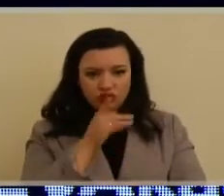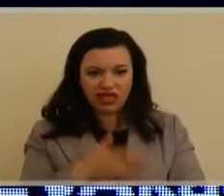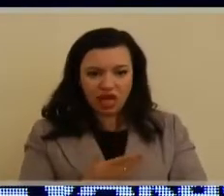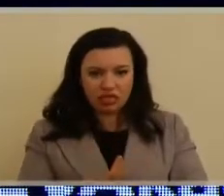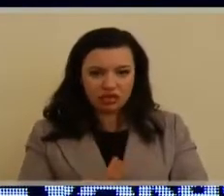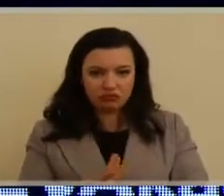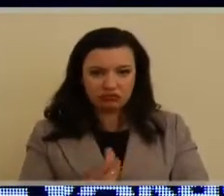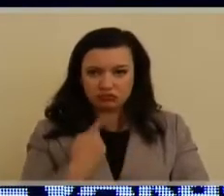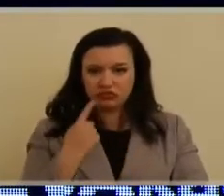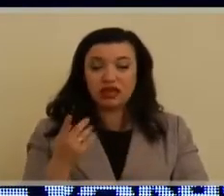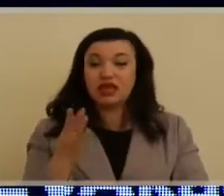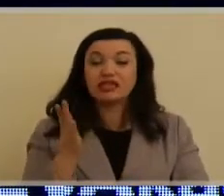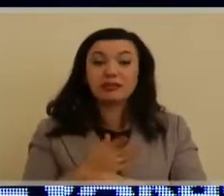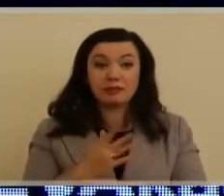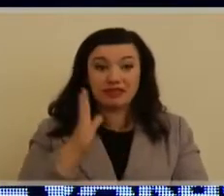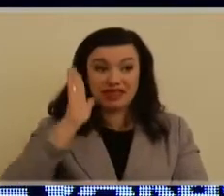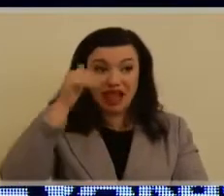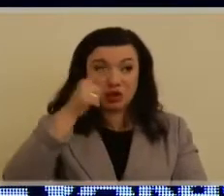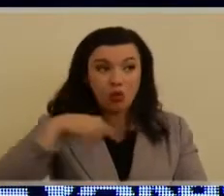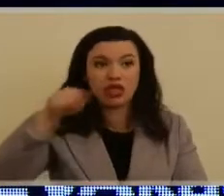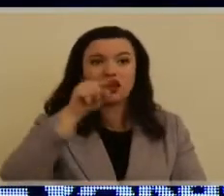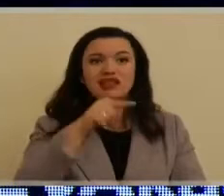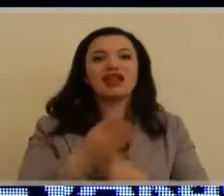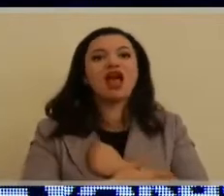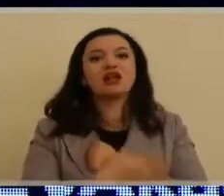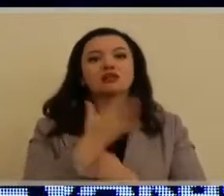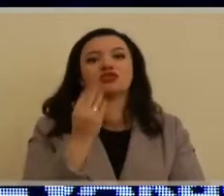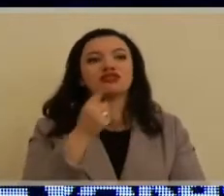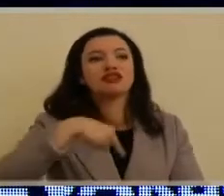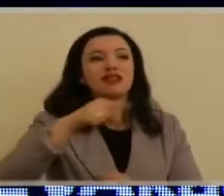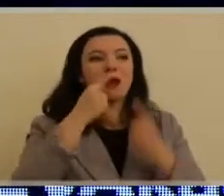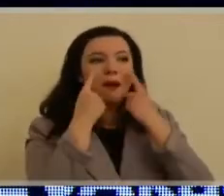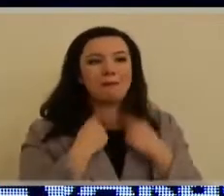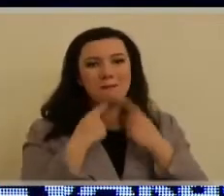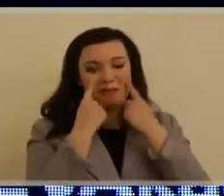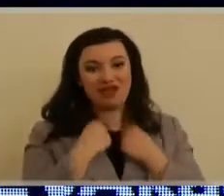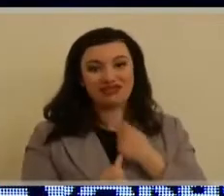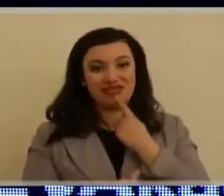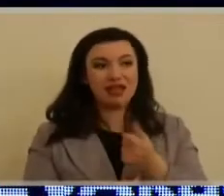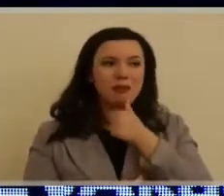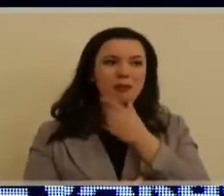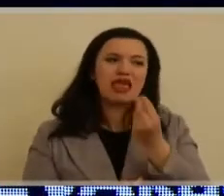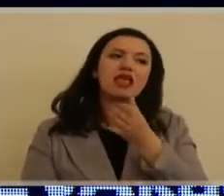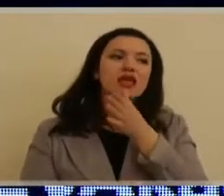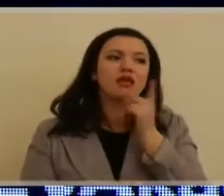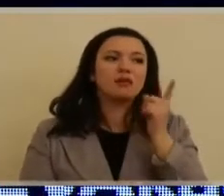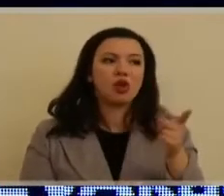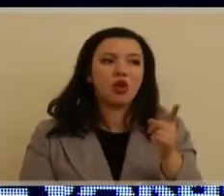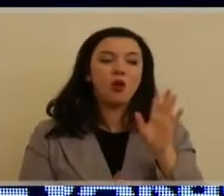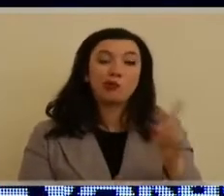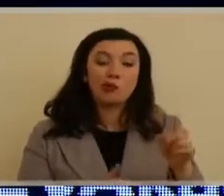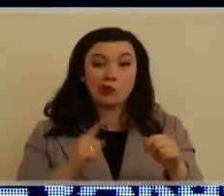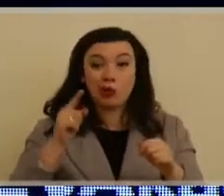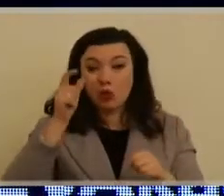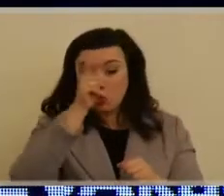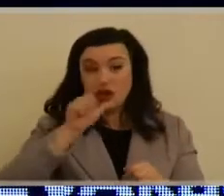susacağım? Çünkü ileride onlar sana yardımcı olacak, sana bakacak derdi. Babam şunu çok iyi biliyordu. Tıpkı bu ülkedeki